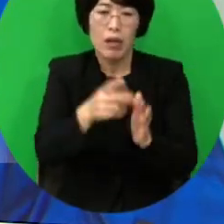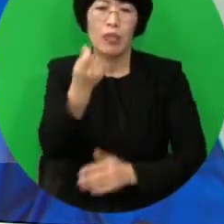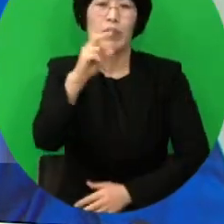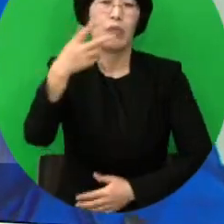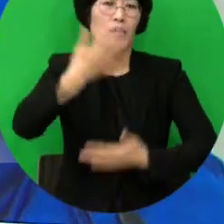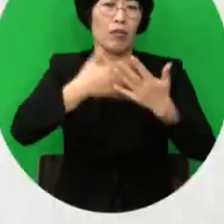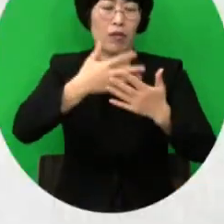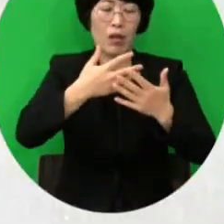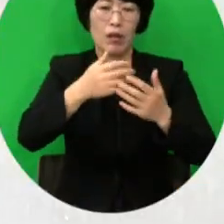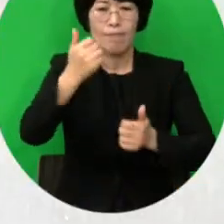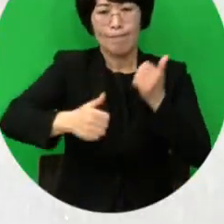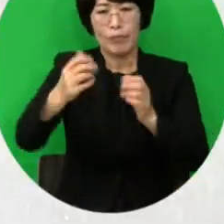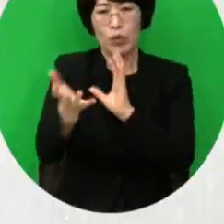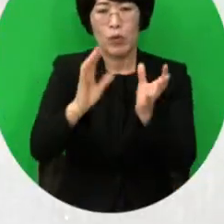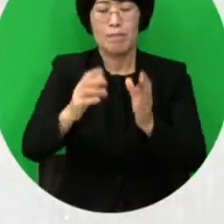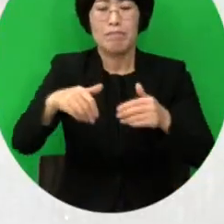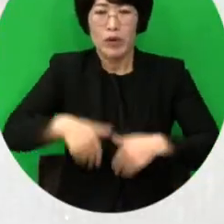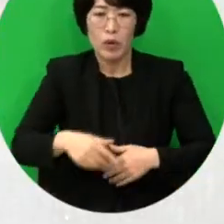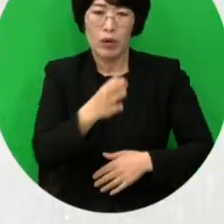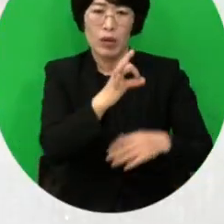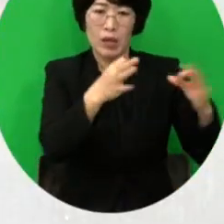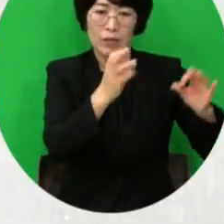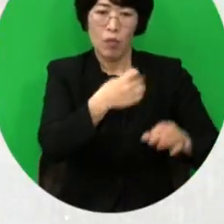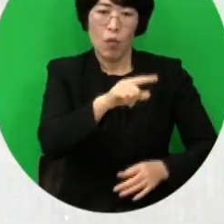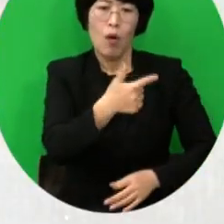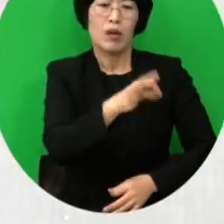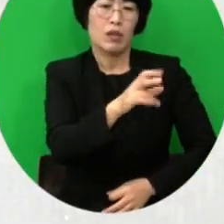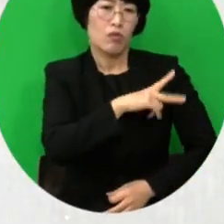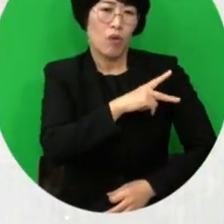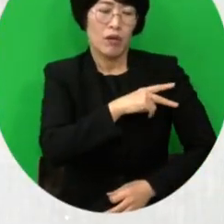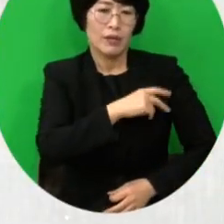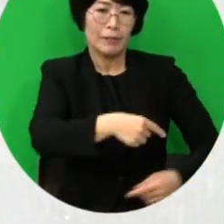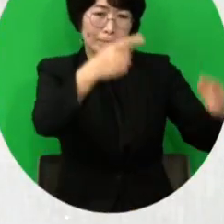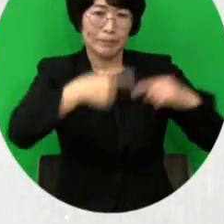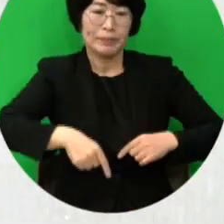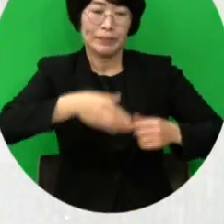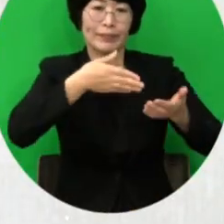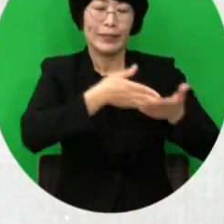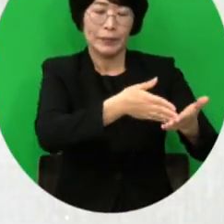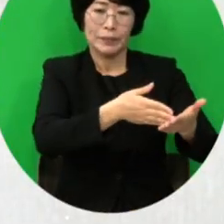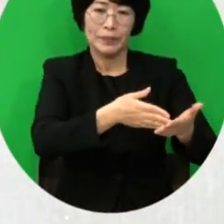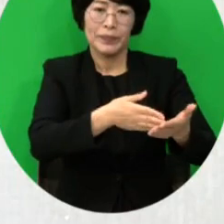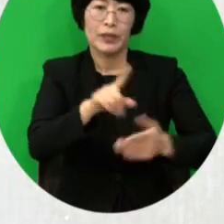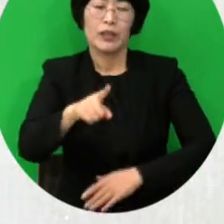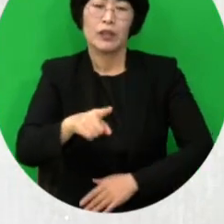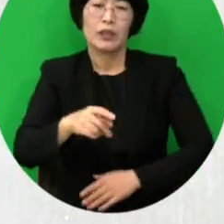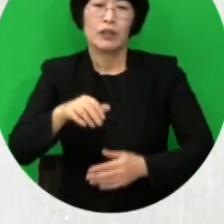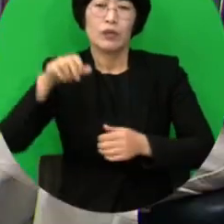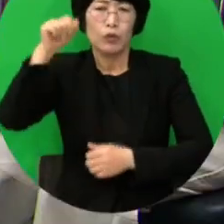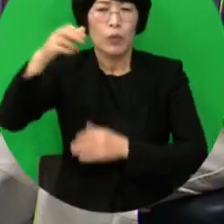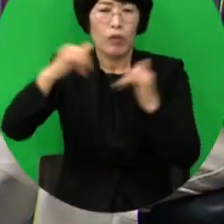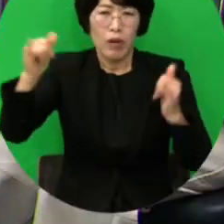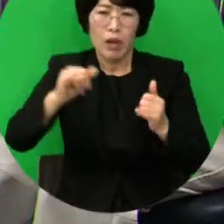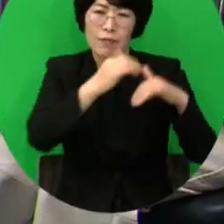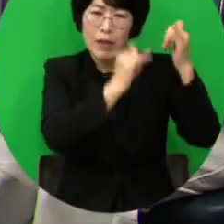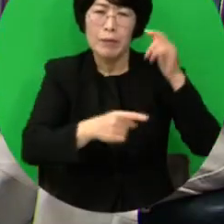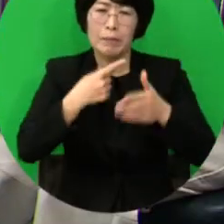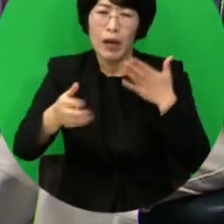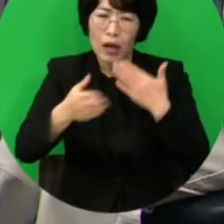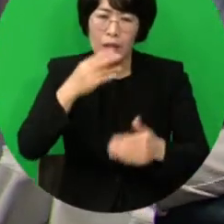실시되어야 한다며 김원희 예비후보에게 참여를 촉구했습니다. 배종호 예비후보는 후보들의 살아온 삶과 비전